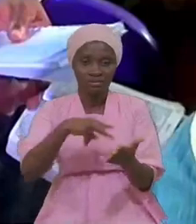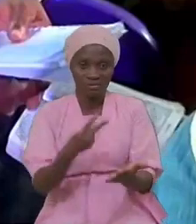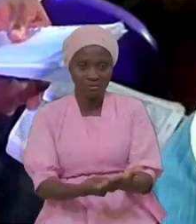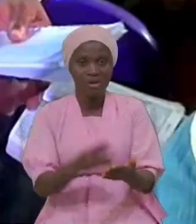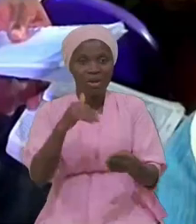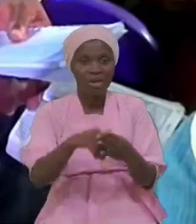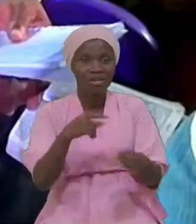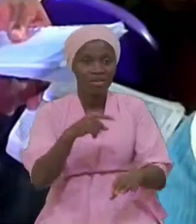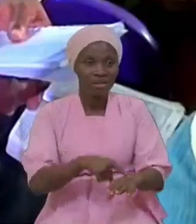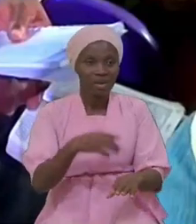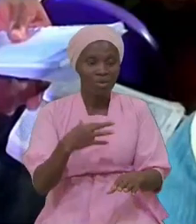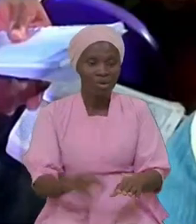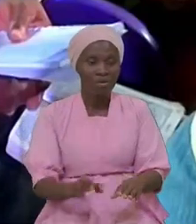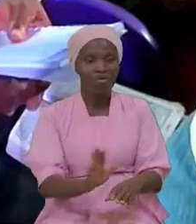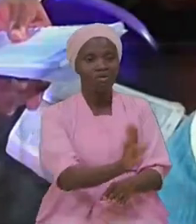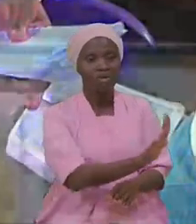Pourquoi restent-ils